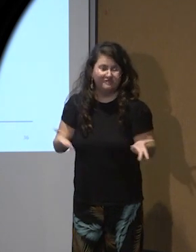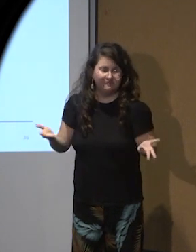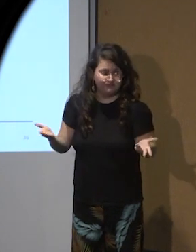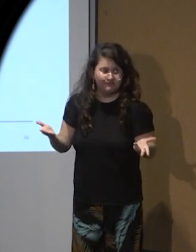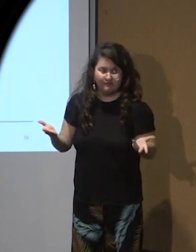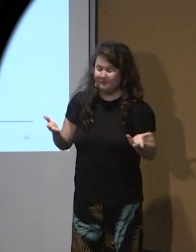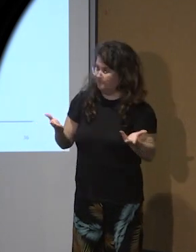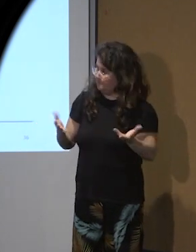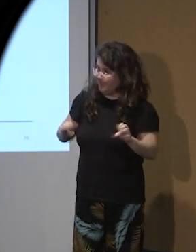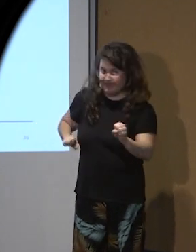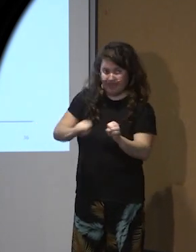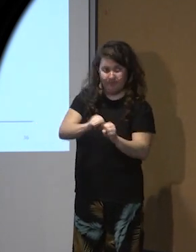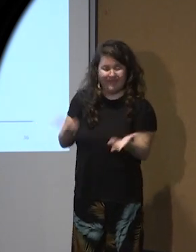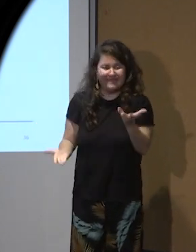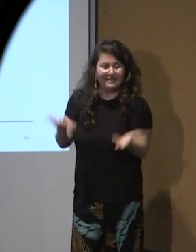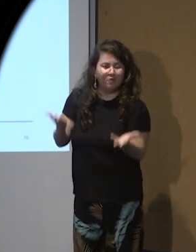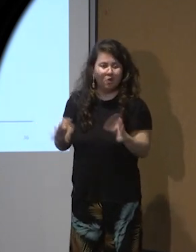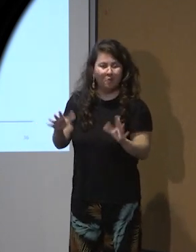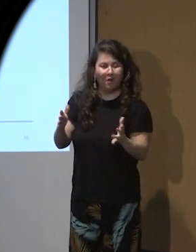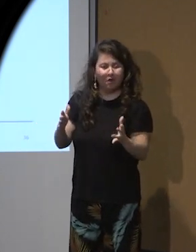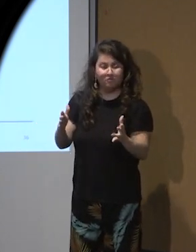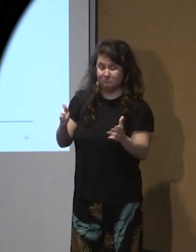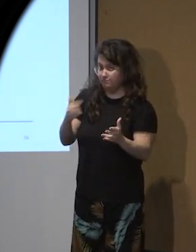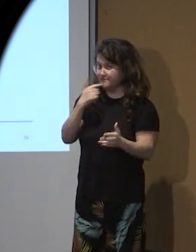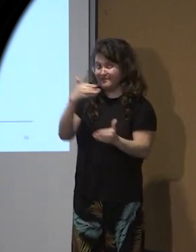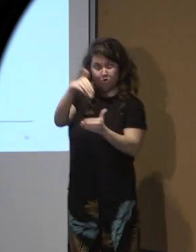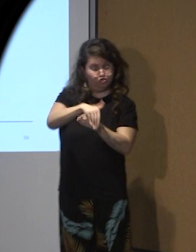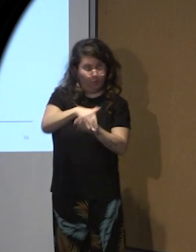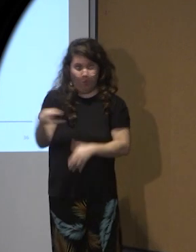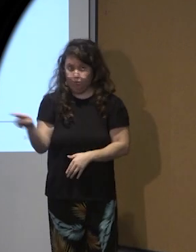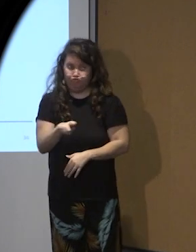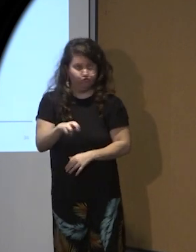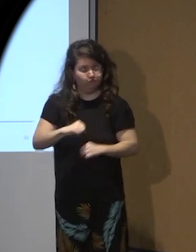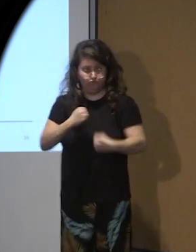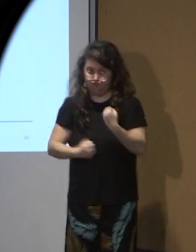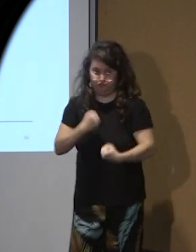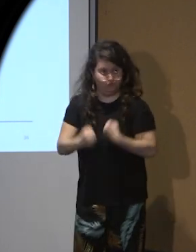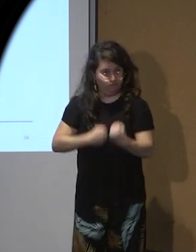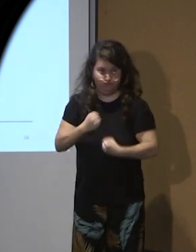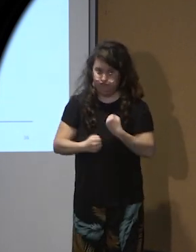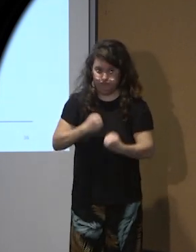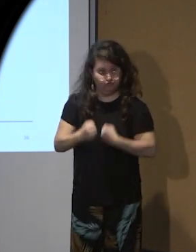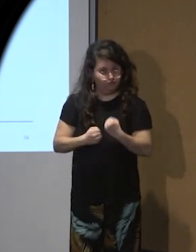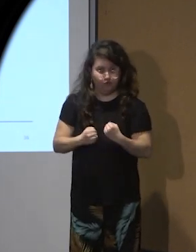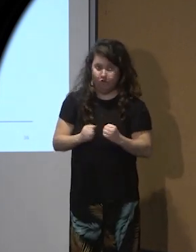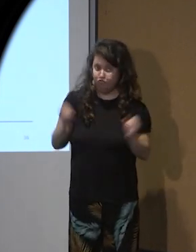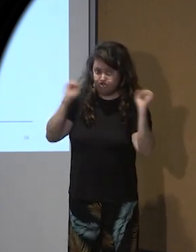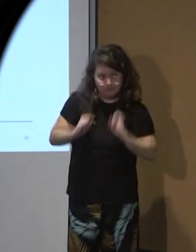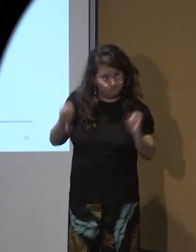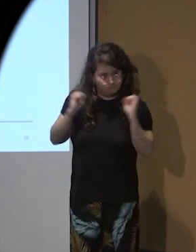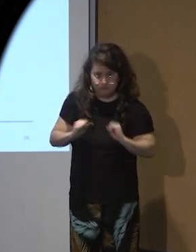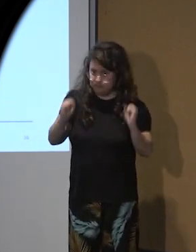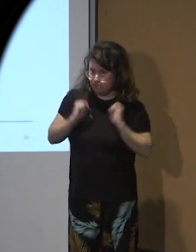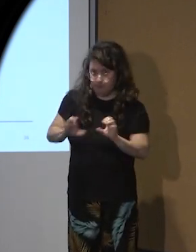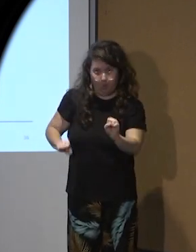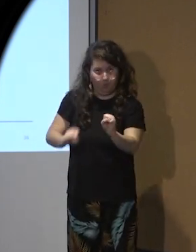pour contrebalancer ces effets un peu négatifs, le soir en rentrant, on va aller faire un petit footing, par exemple. Okay. Ou un peu de gymnastique.